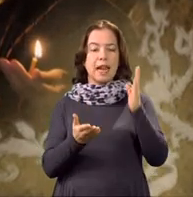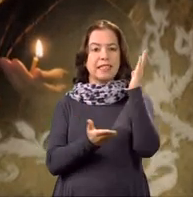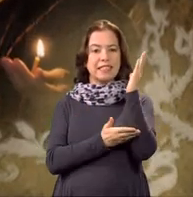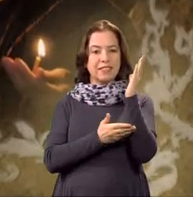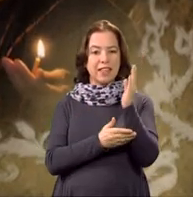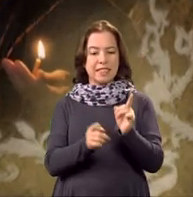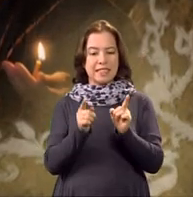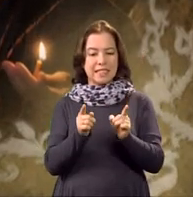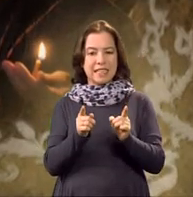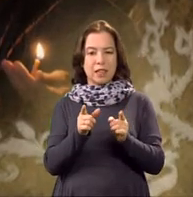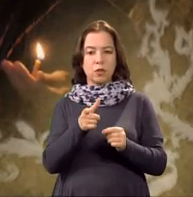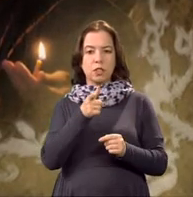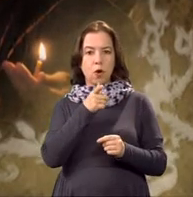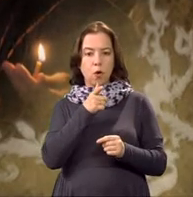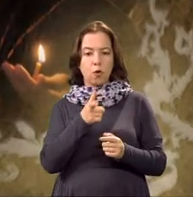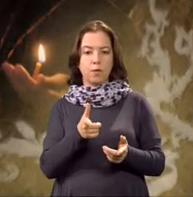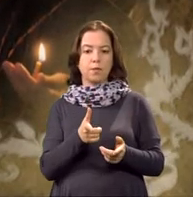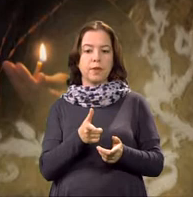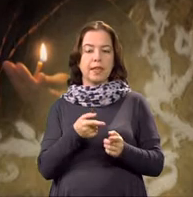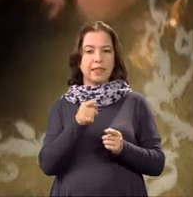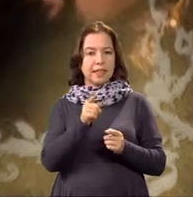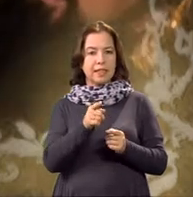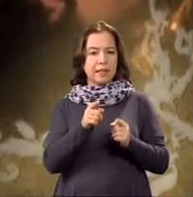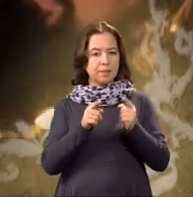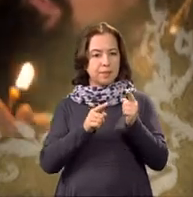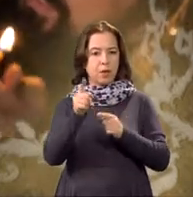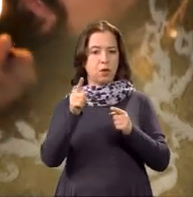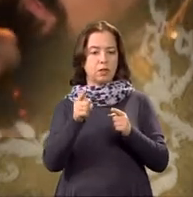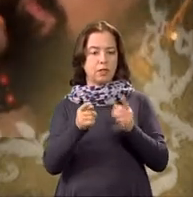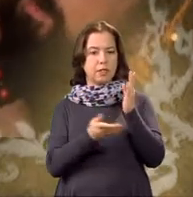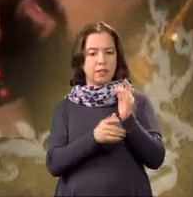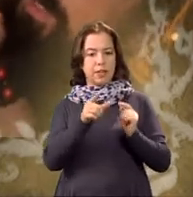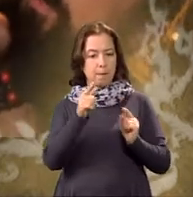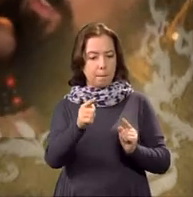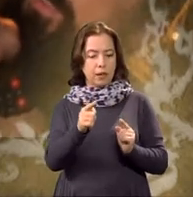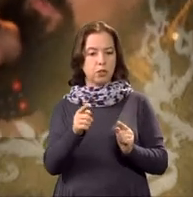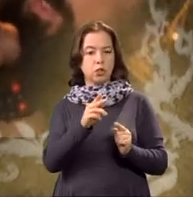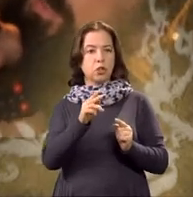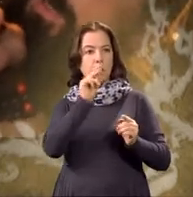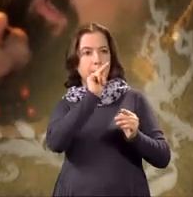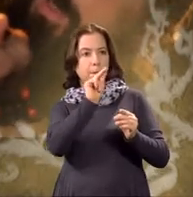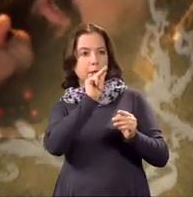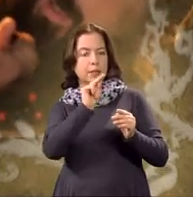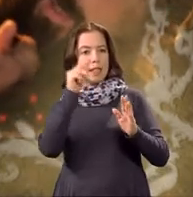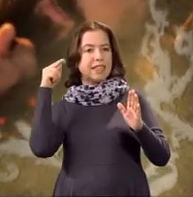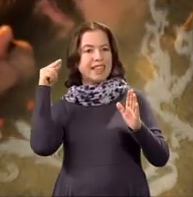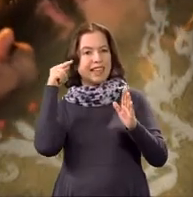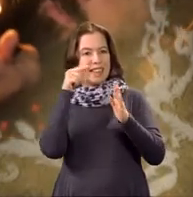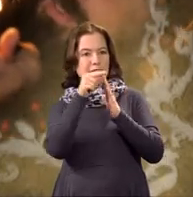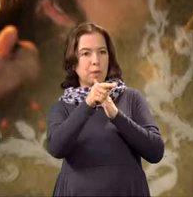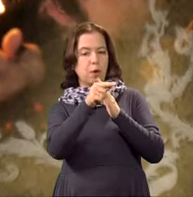стілоси. Гострі пристосування для того, щоб написи були доволі глибокими,